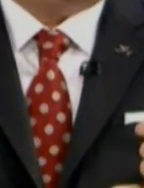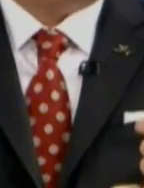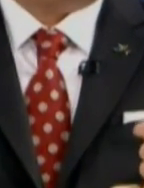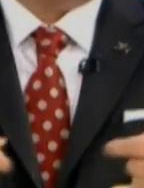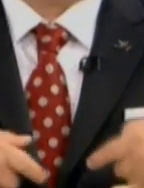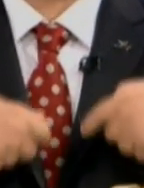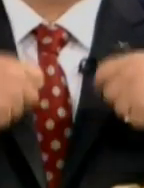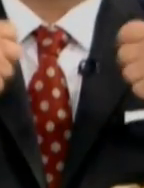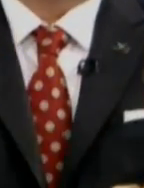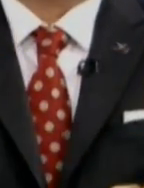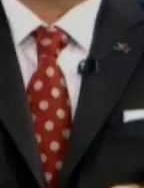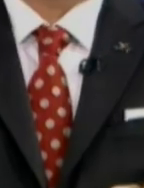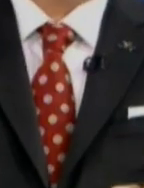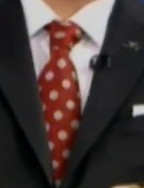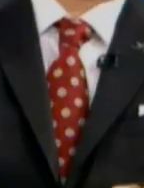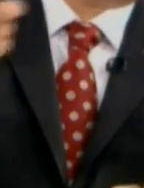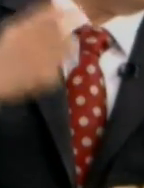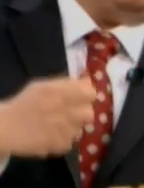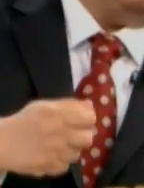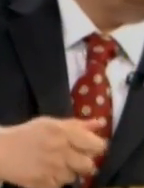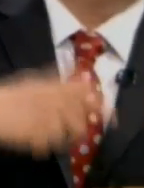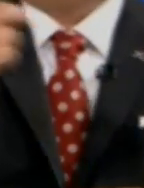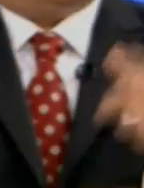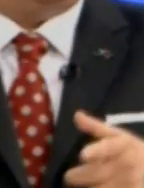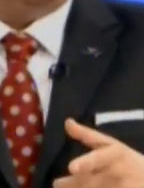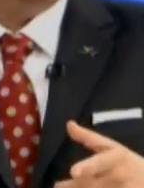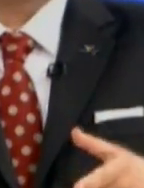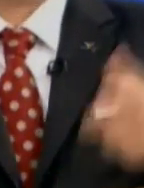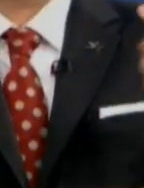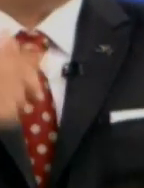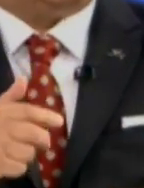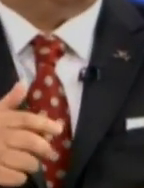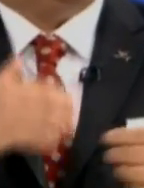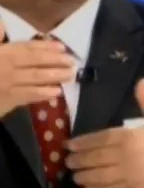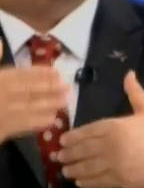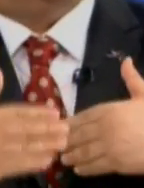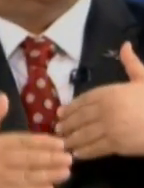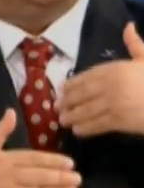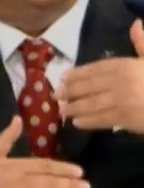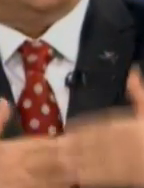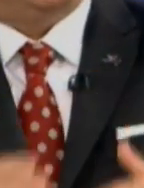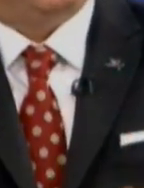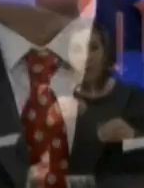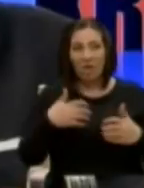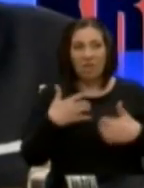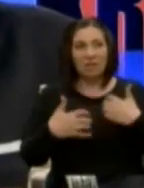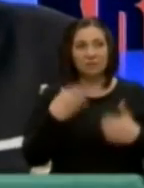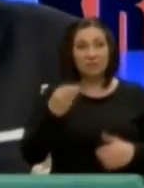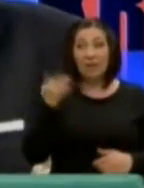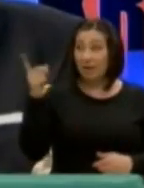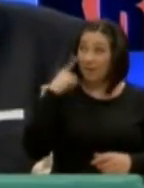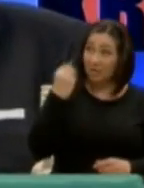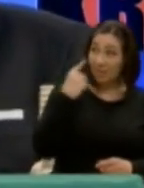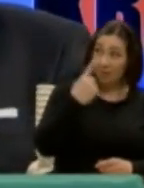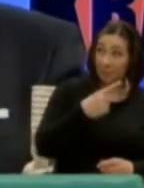açıp arasına ceviz vesaire meyve de olabiliyormuş. Bal koyarak da enerji veren bir baklava yapıyormuş. Bak iyi dinle. Ha.